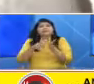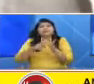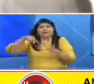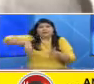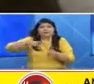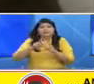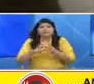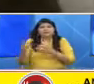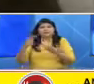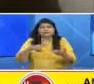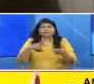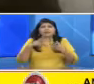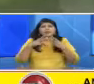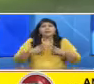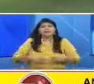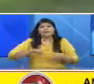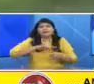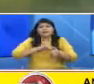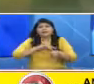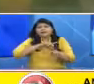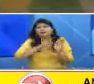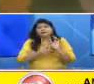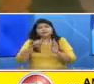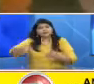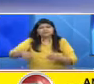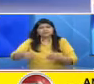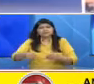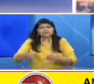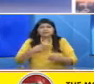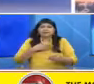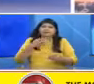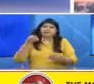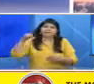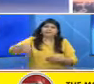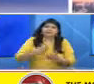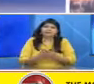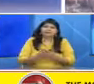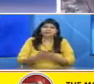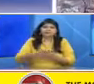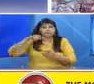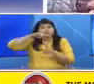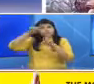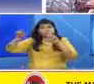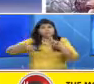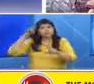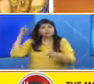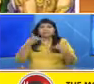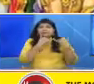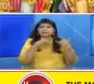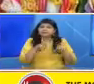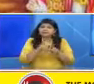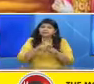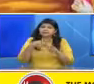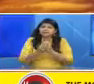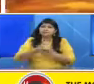में जीवन के आखिरी सांस लेते हैं। सुदर्शन चक्रधारी मोहन ने उस समय की स्थितियों में